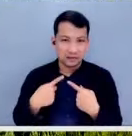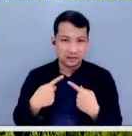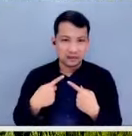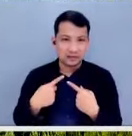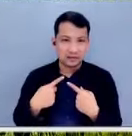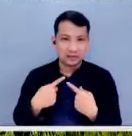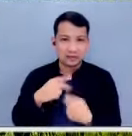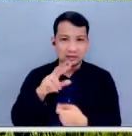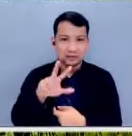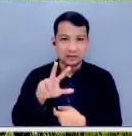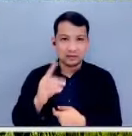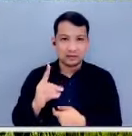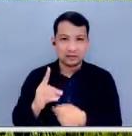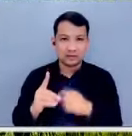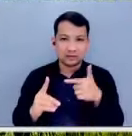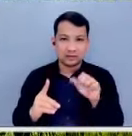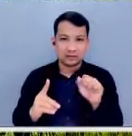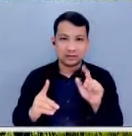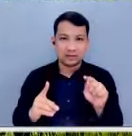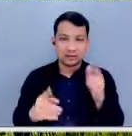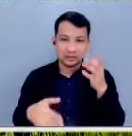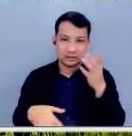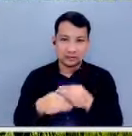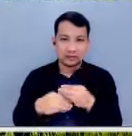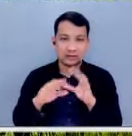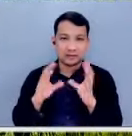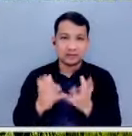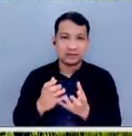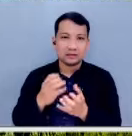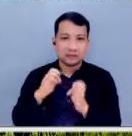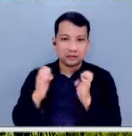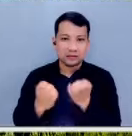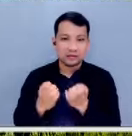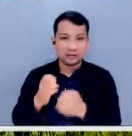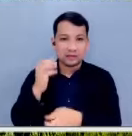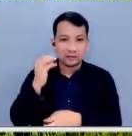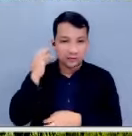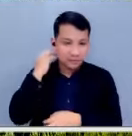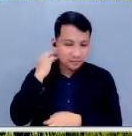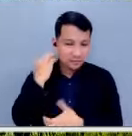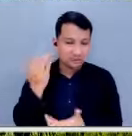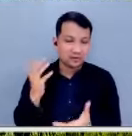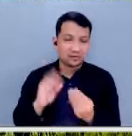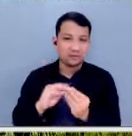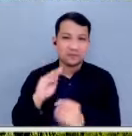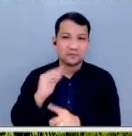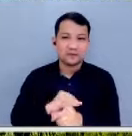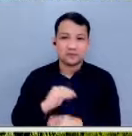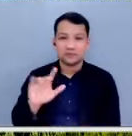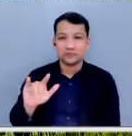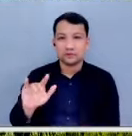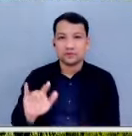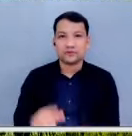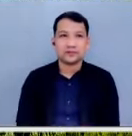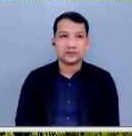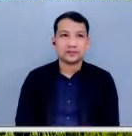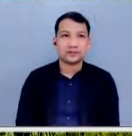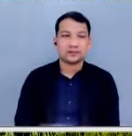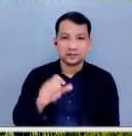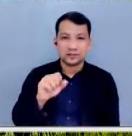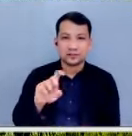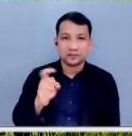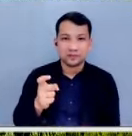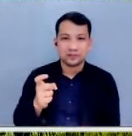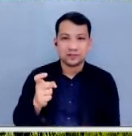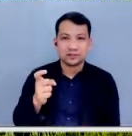jelly cake workshop in World Food Expo Mindanao. Mm-hmm. It's coming May 25 mm-hmm. at the SMX Center